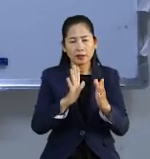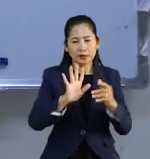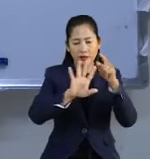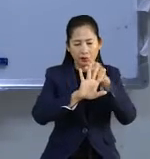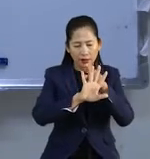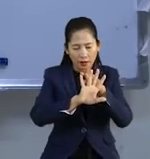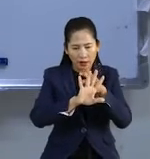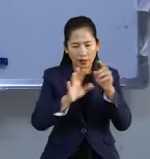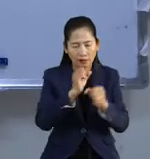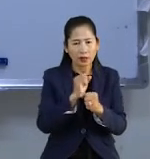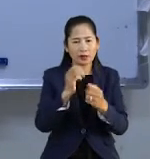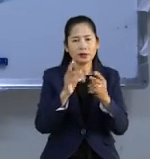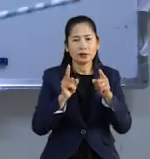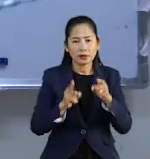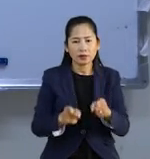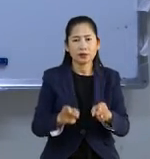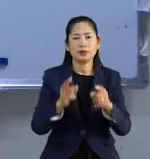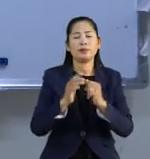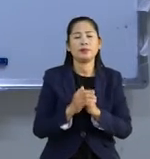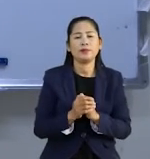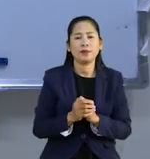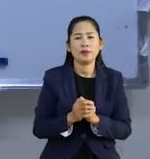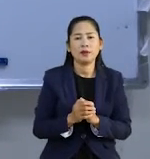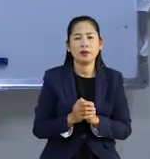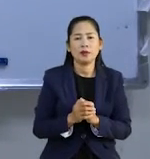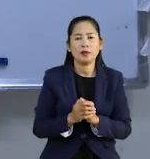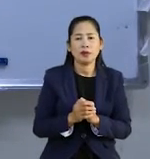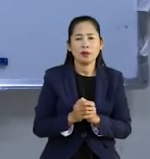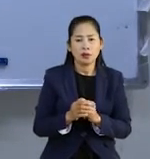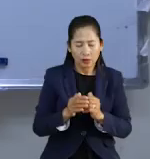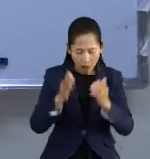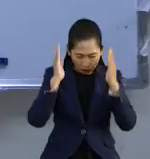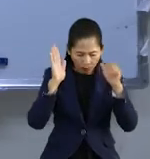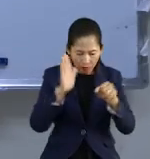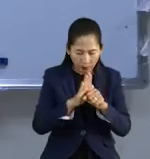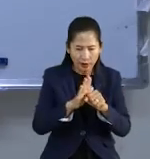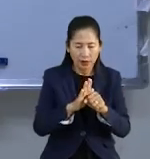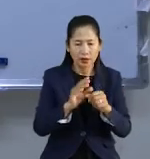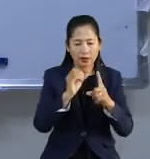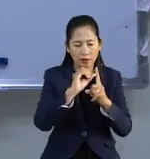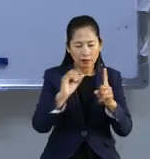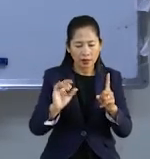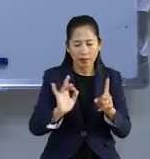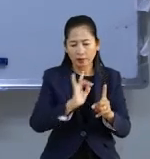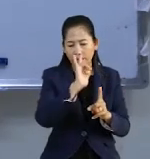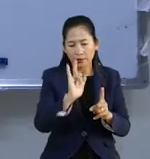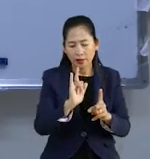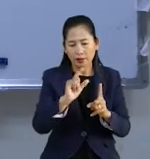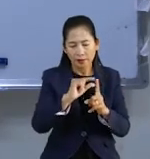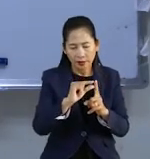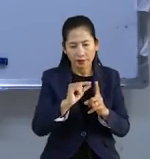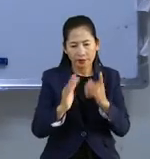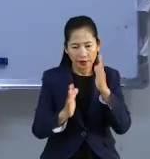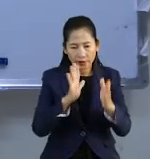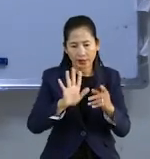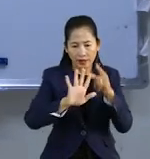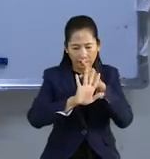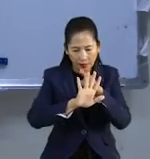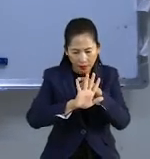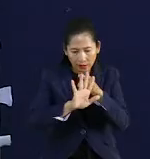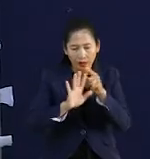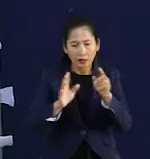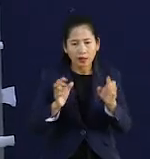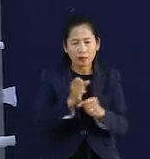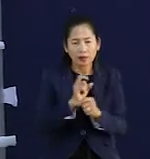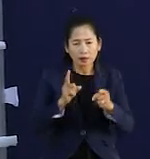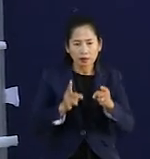เลืออ้อยบ้านซ้ำสลบบาดมาลองเตี้ยโจบังเป็นละบ้าดอยปลาเปี้ยเมียนสัญญาผัดเลื้ออ้อยบ้าน